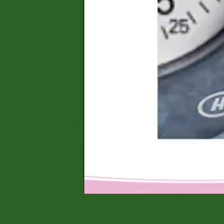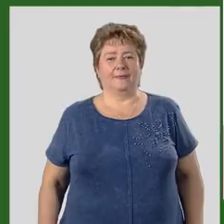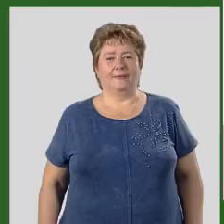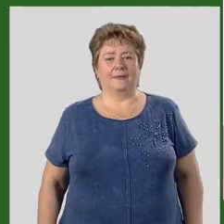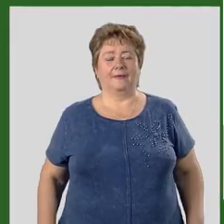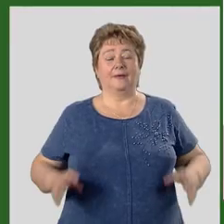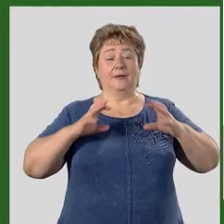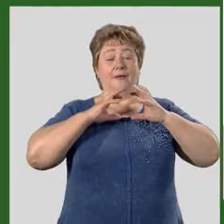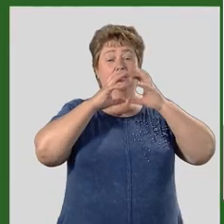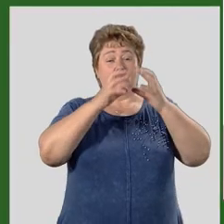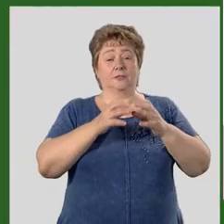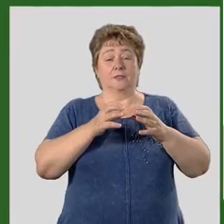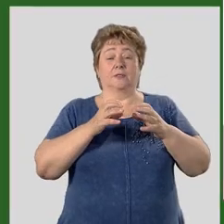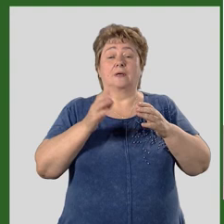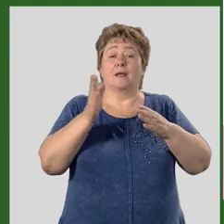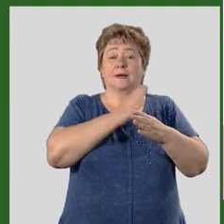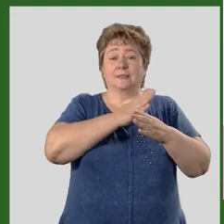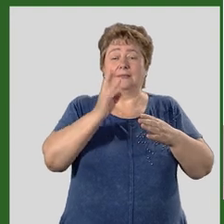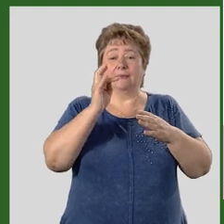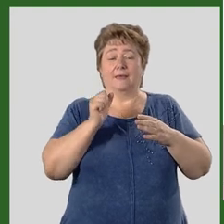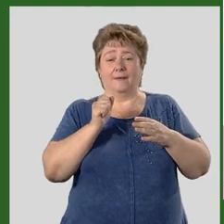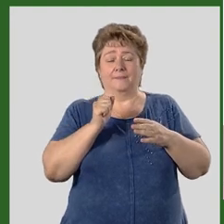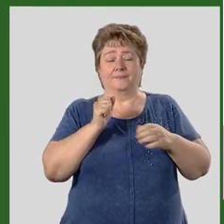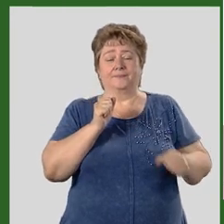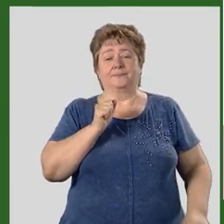продовольствие. Земной шар разделили на